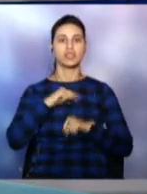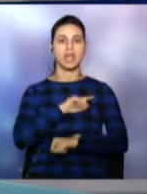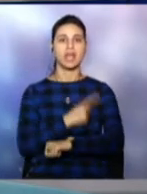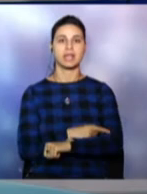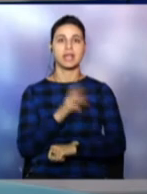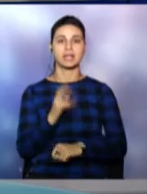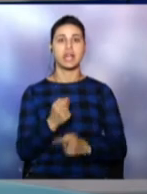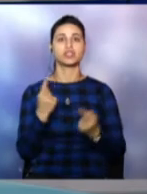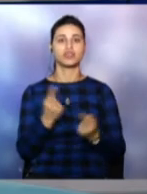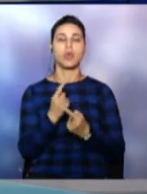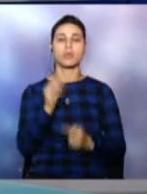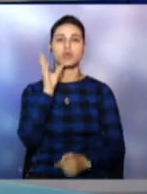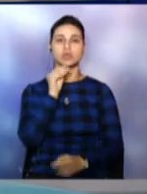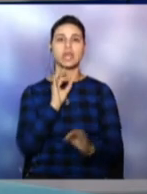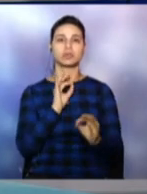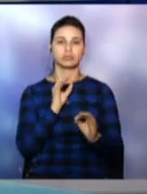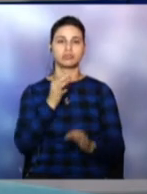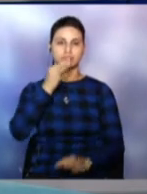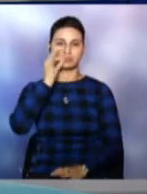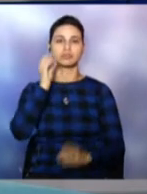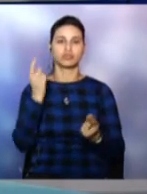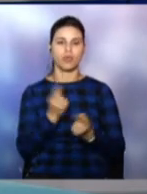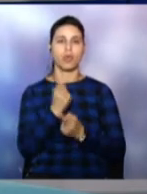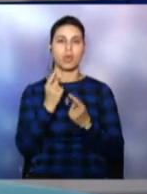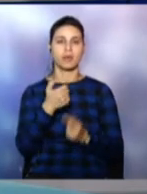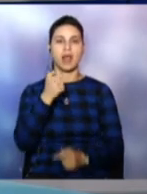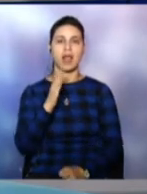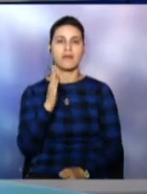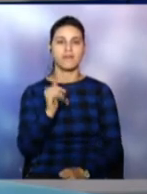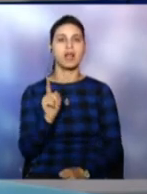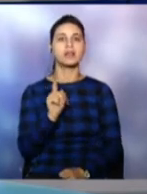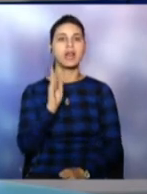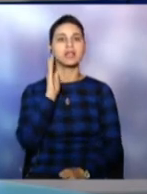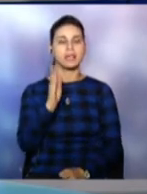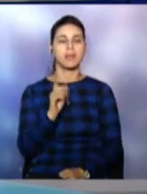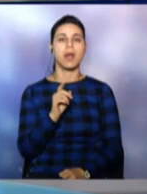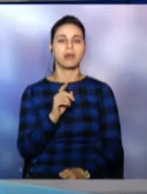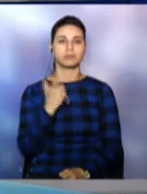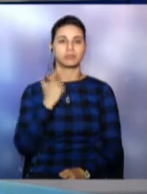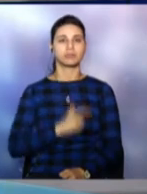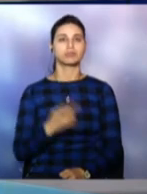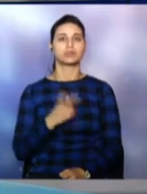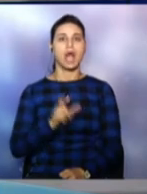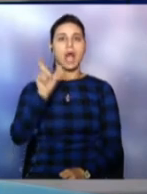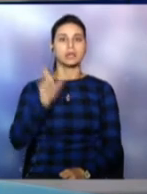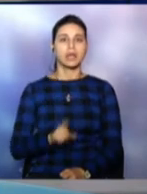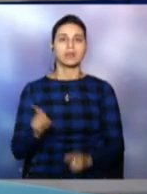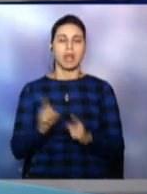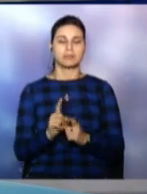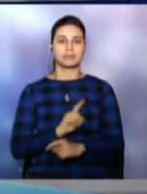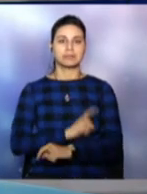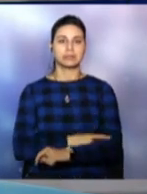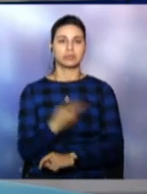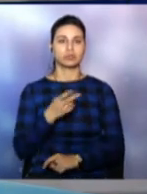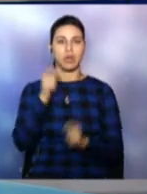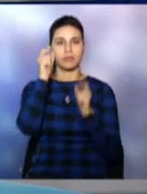მისი ბუნებრივი და ჩვეულებრივი ნორმალური რეაქცია კოფეინზე გახლავთ პირიქით ტონუსის